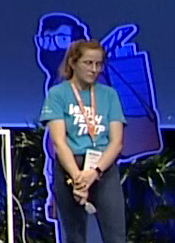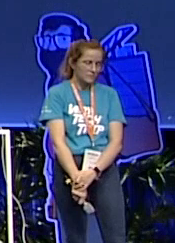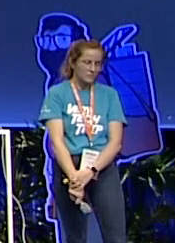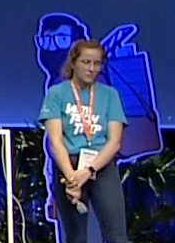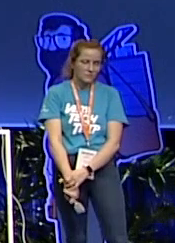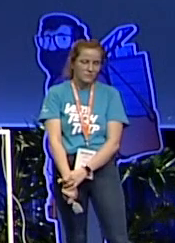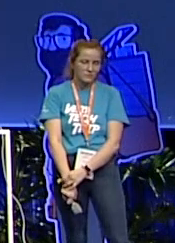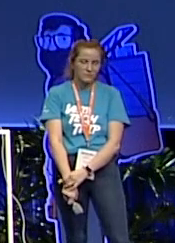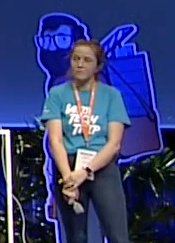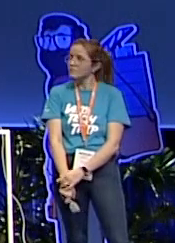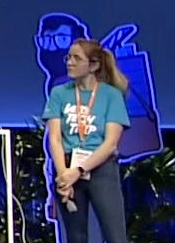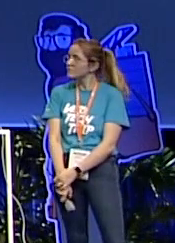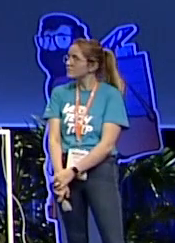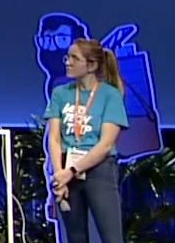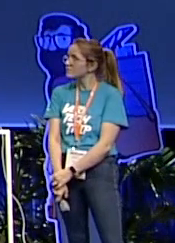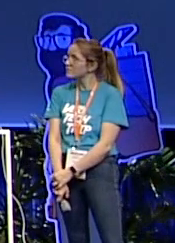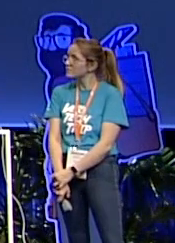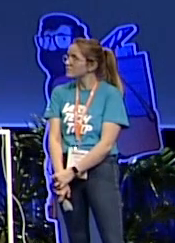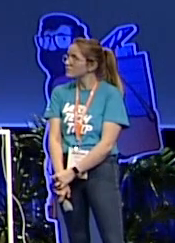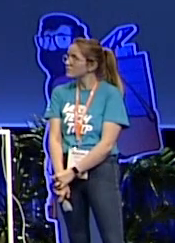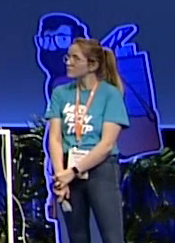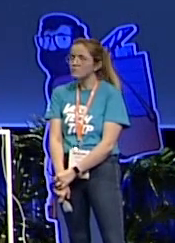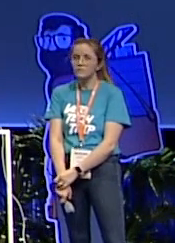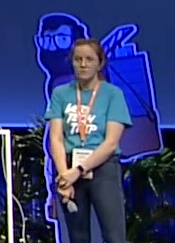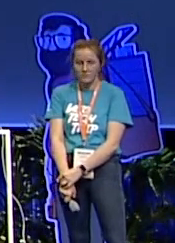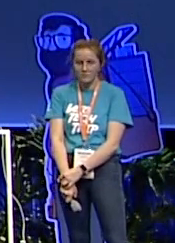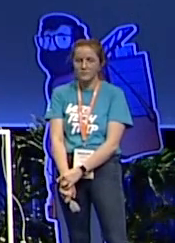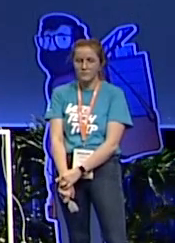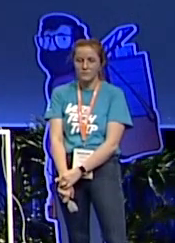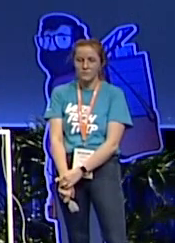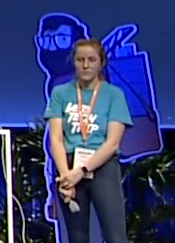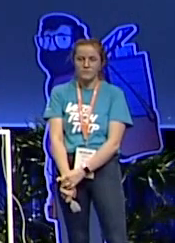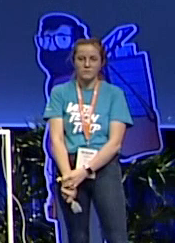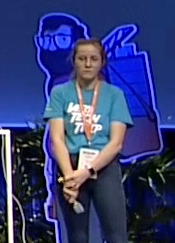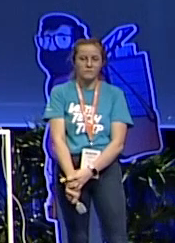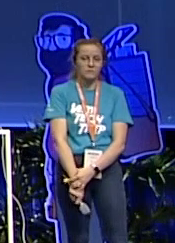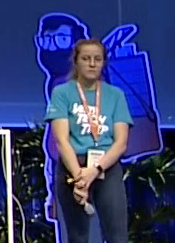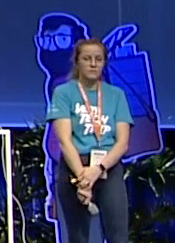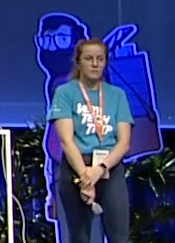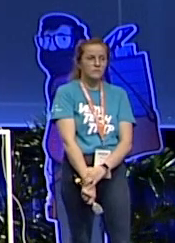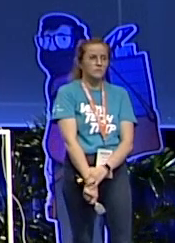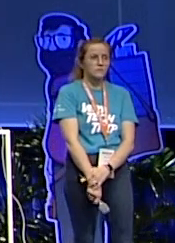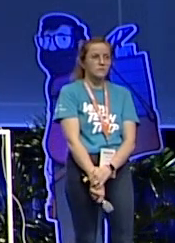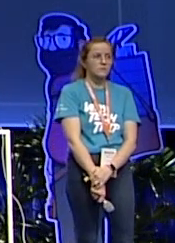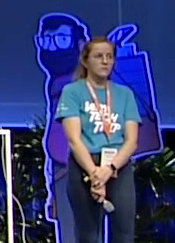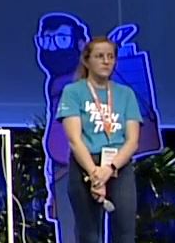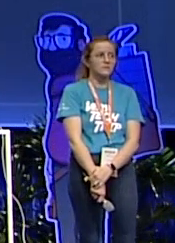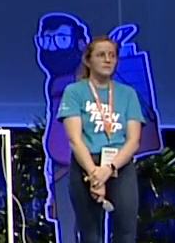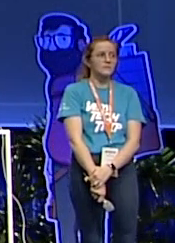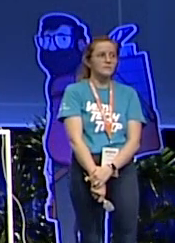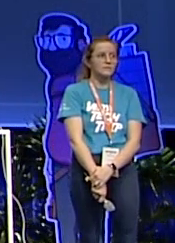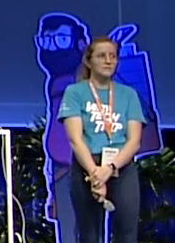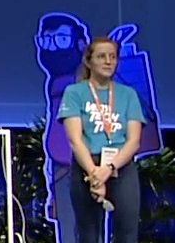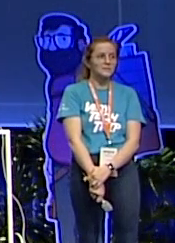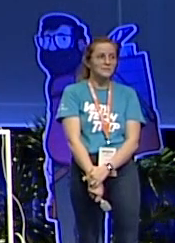Étape suivante, on va télécharger les poids du modèle de l'OV7 existant. En effet, on va utiliser la technique du transfert learning,'est-à-dire qu